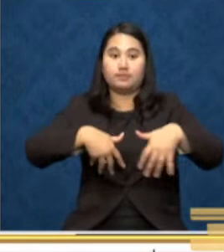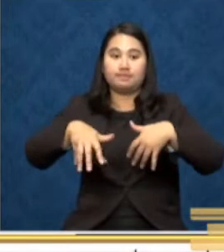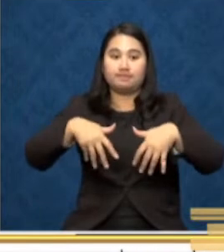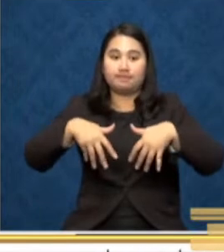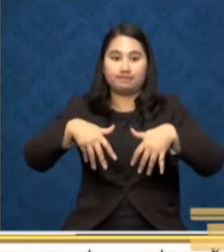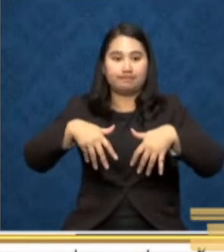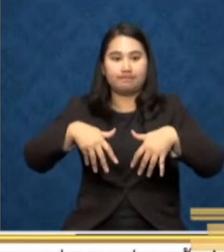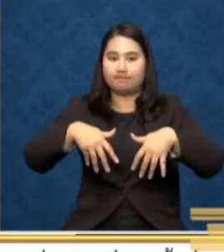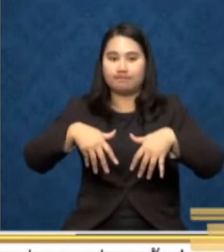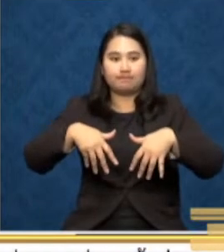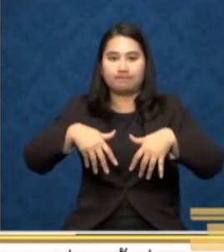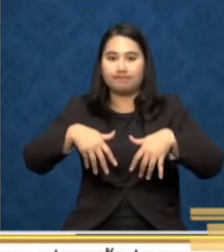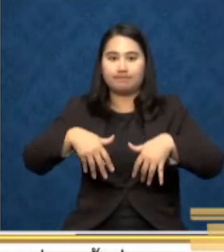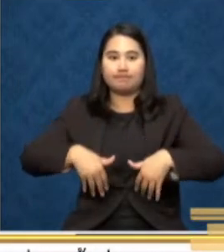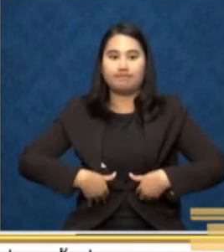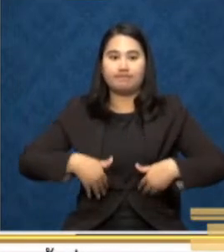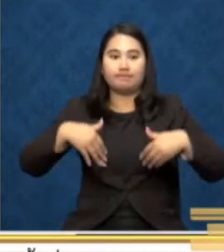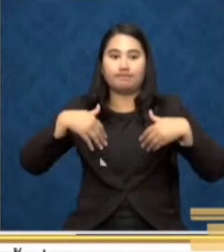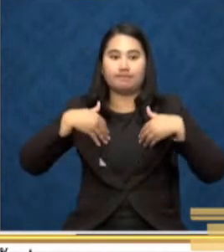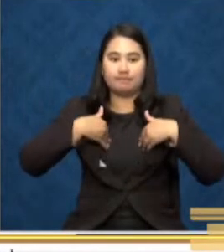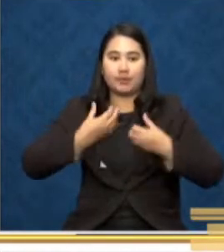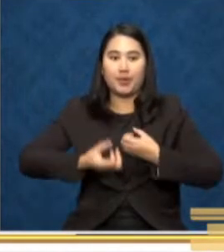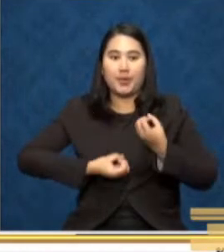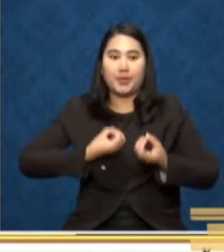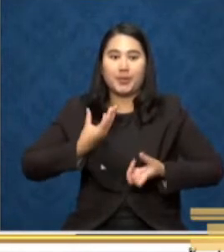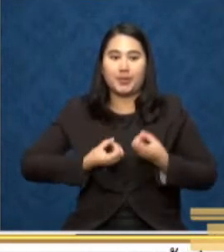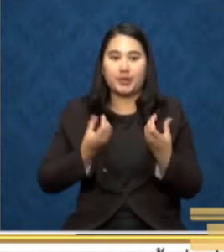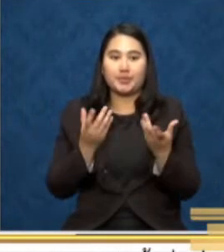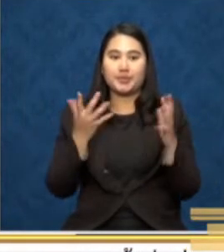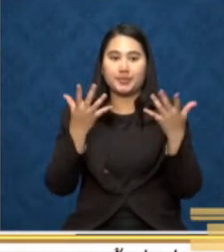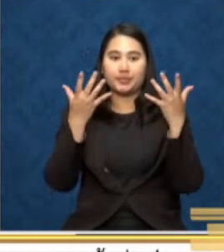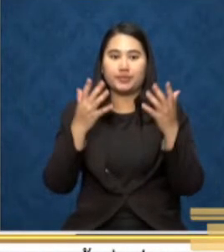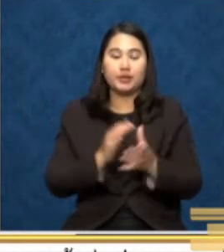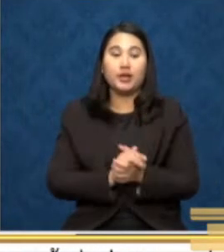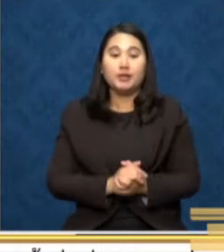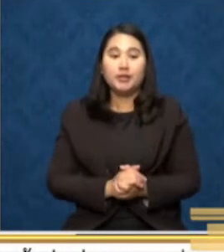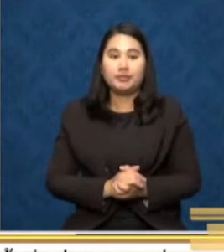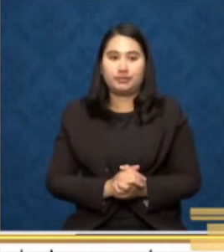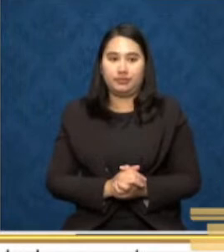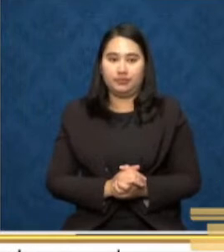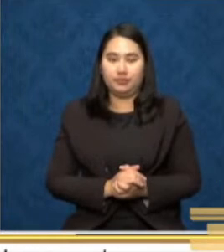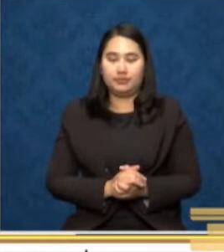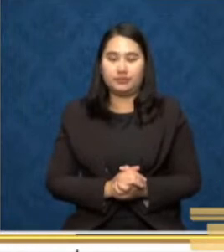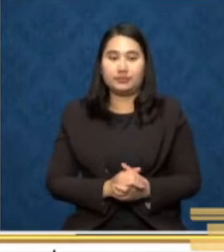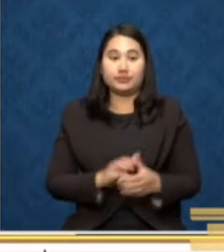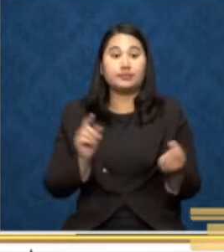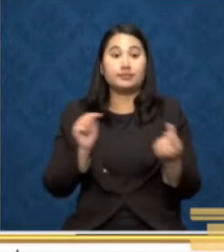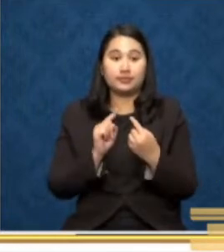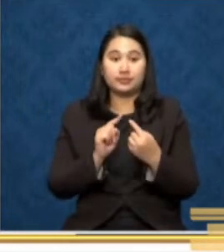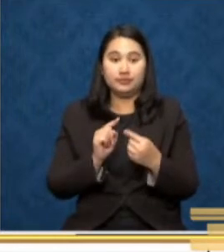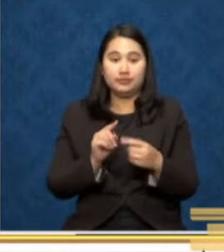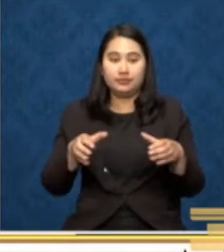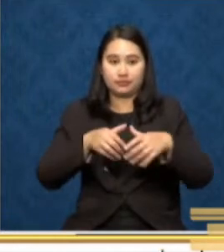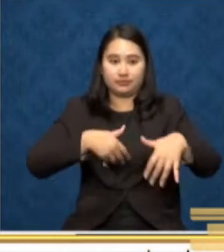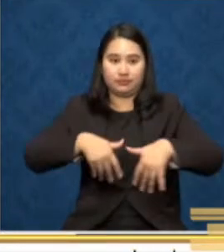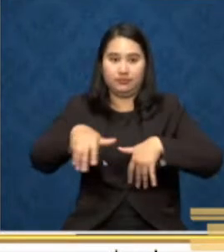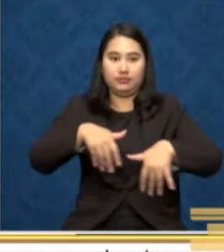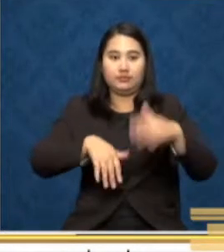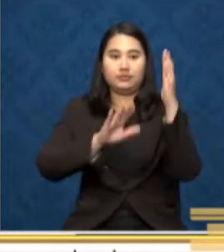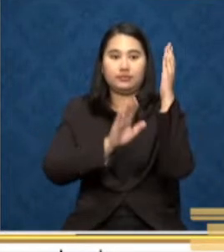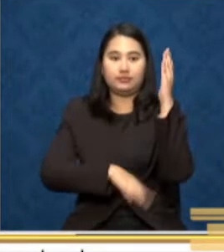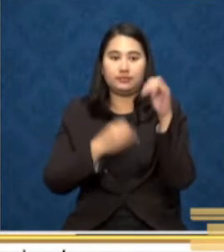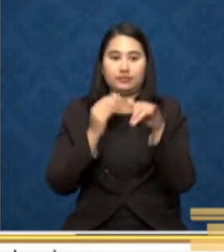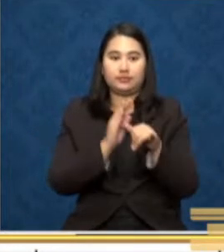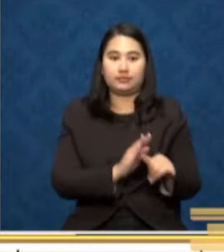นไม่สามารถมีพื้นที่ที่จะแสดงออกได้ในพื้นที่ทำให้อาการมีอัตลักษณ์ของคนพี่น้องในพื้นที่นั้นโดนก